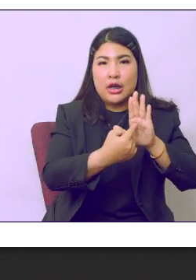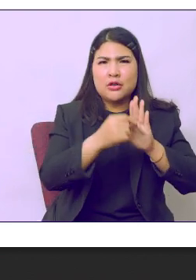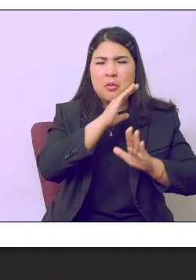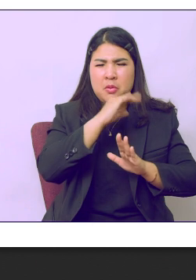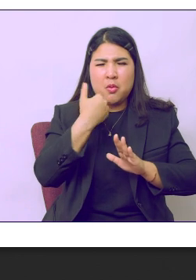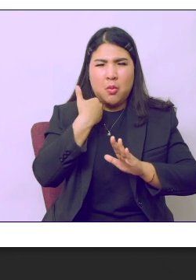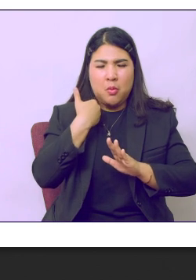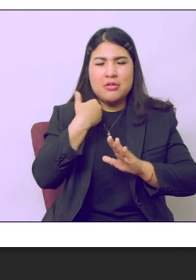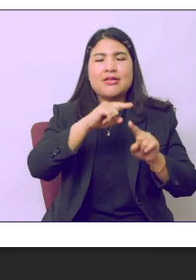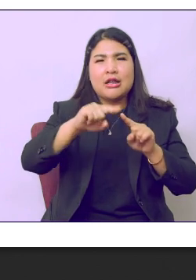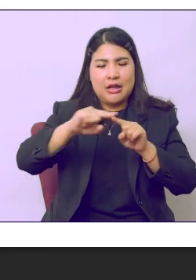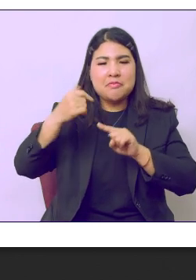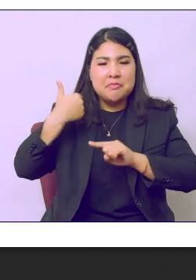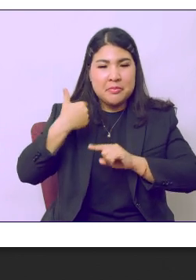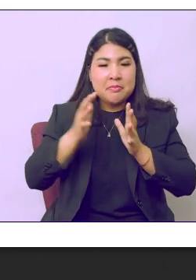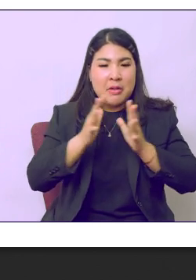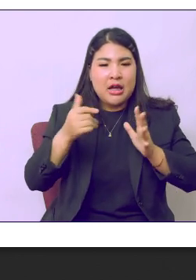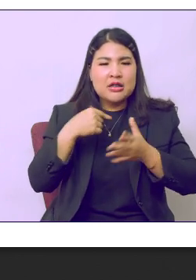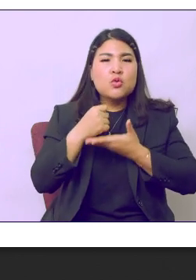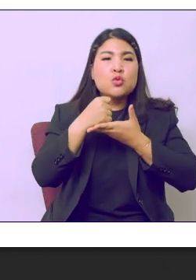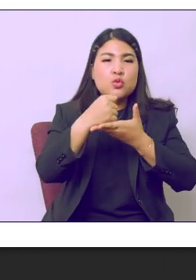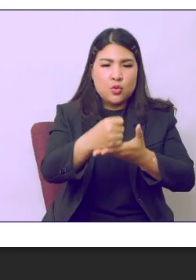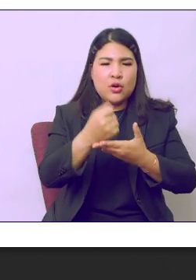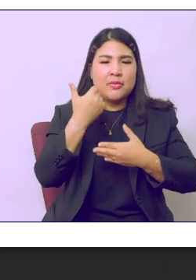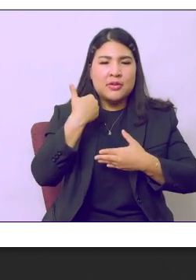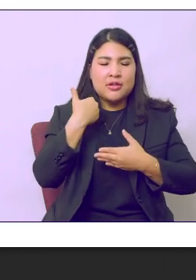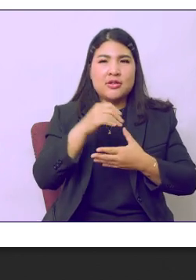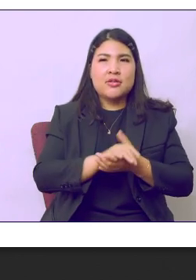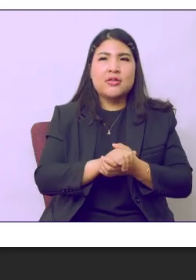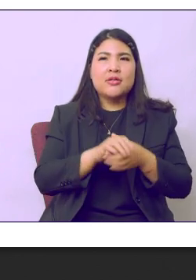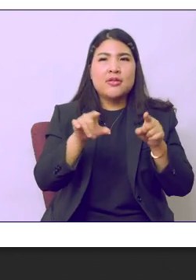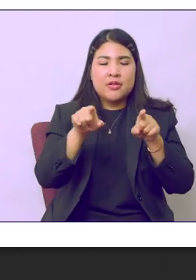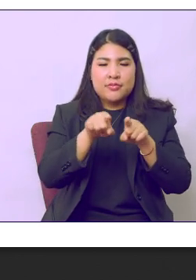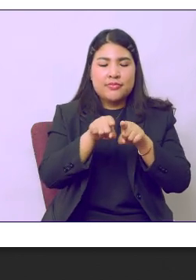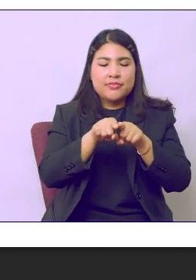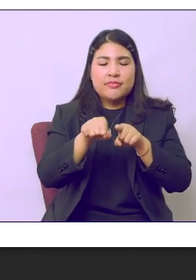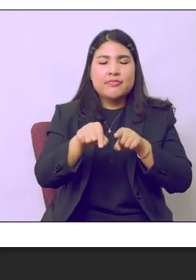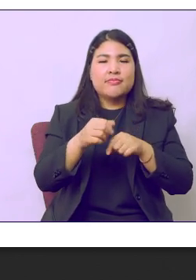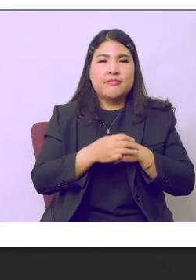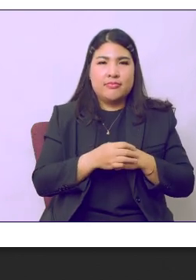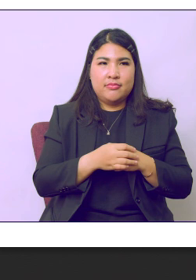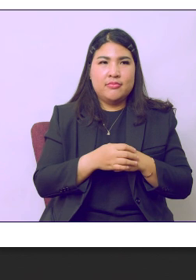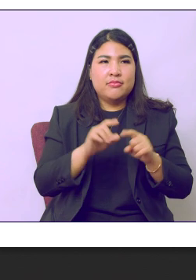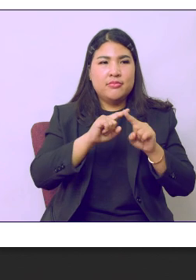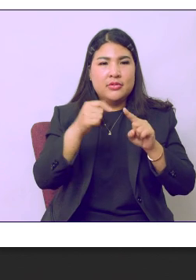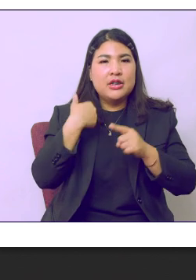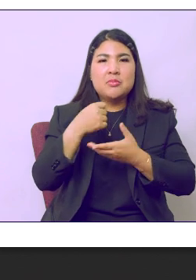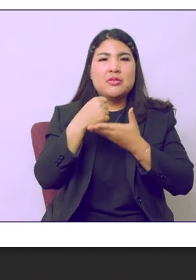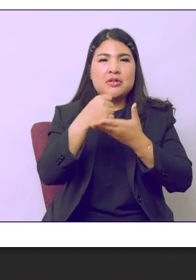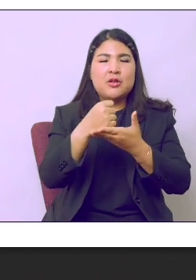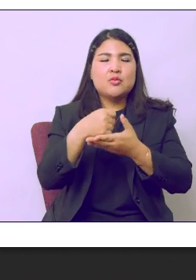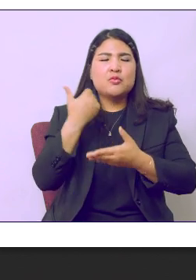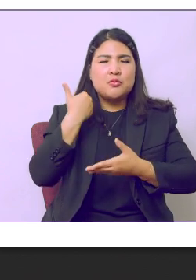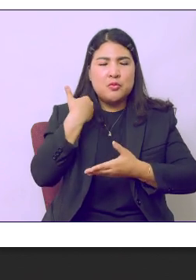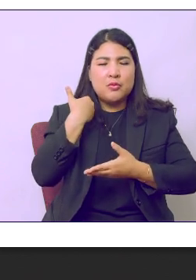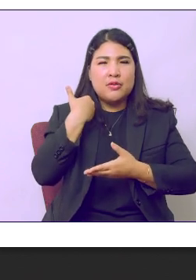นะครับผมชอบใช้ท่านี้ครับเพราะว่าช่วยน้องเยอะเมื่อกี้เป็นท่าสุนัขลงอ่ะเหมือนกันนะครับแต่อันเนี้ยเป็นแบบไม่มีซัพพอร์ตนะครับก็จะ